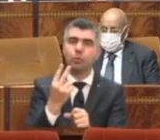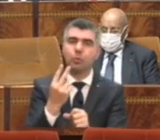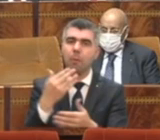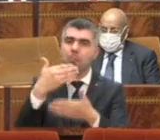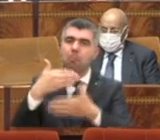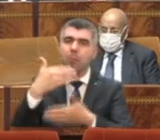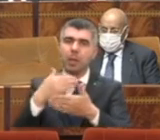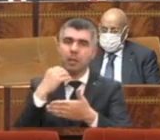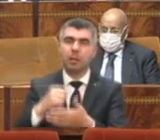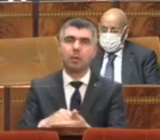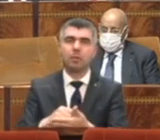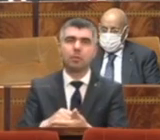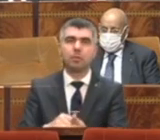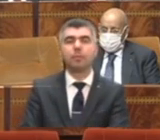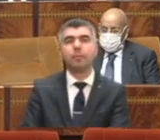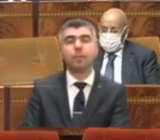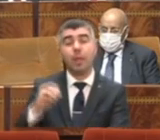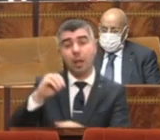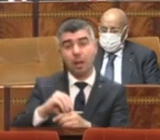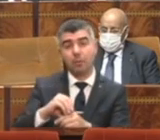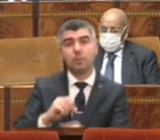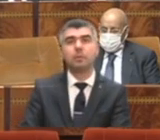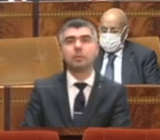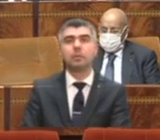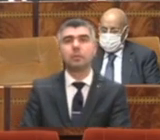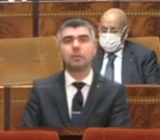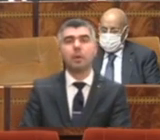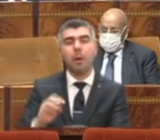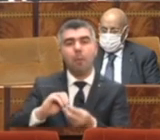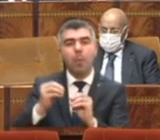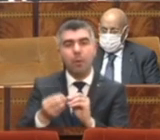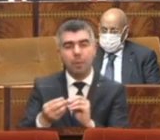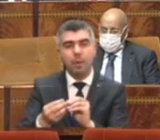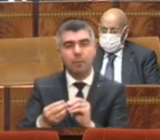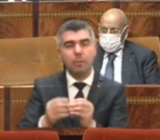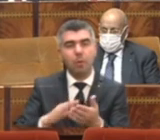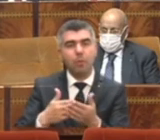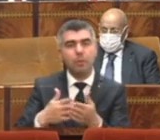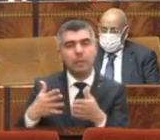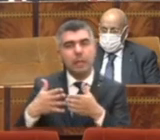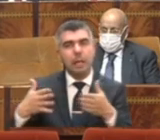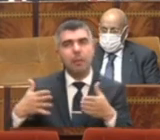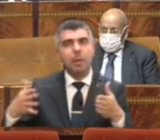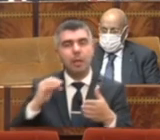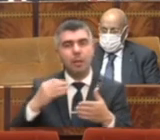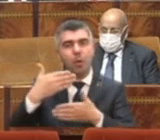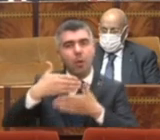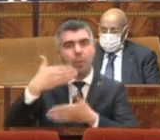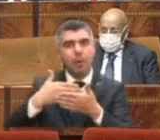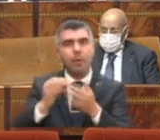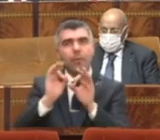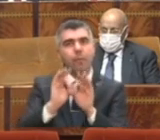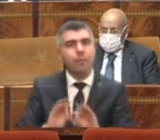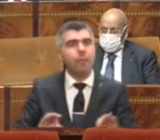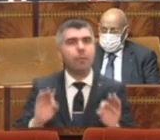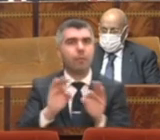في واحد جوج اخرين مع واحد المشكل كبير ديال واحد الزئاف ولا دحيه اللي دارتها مؤسسه عمران،